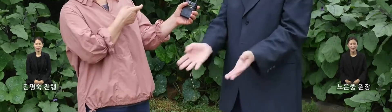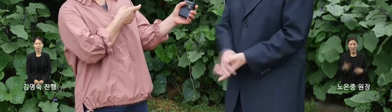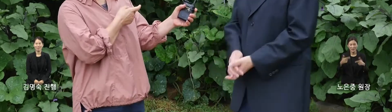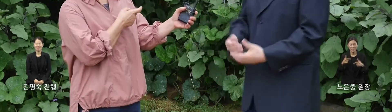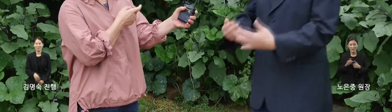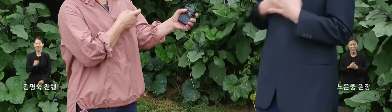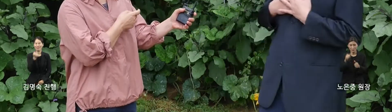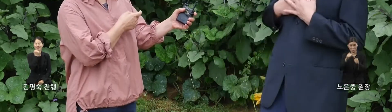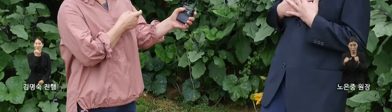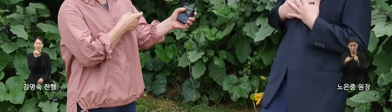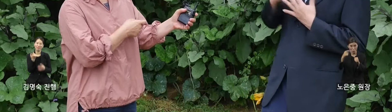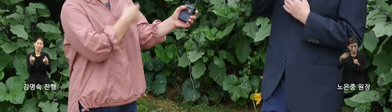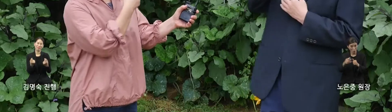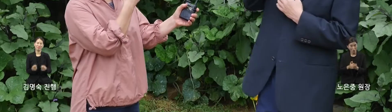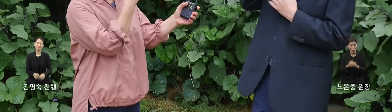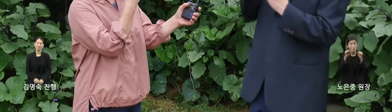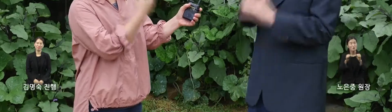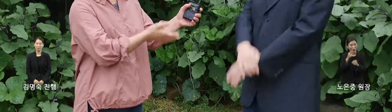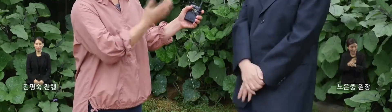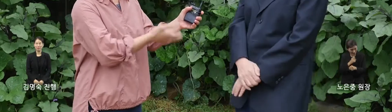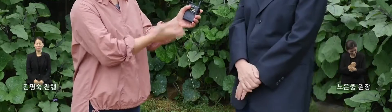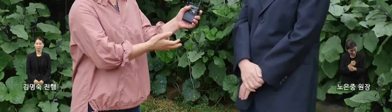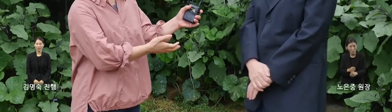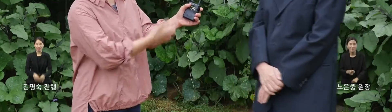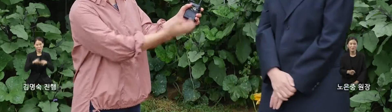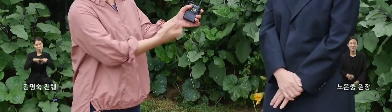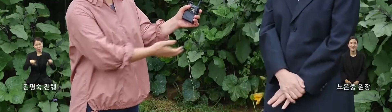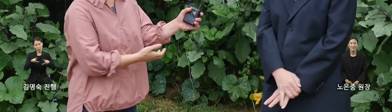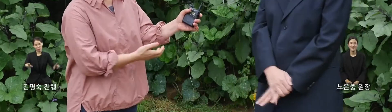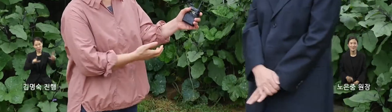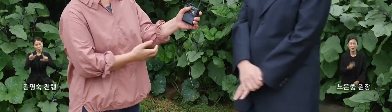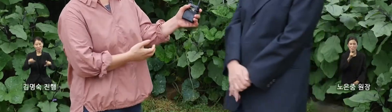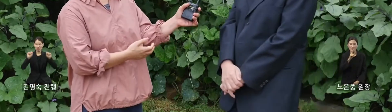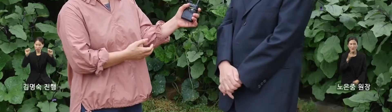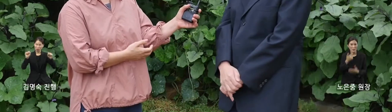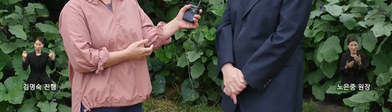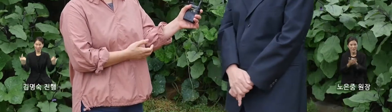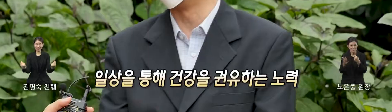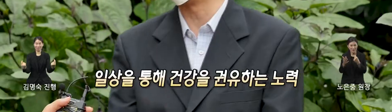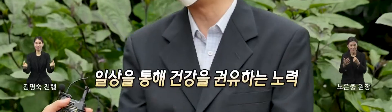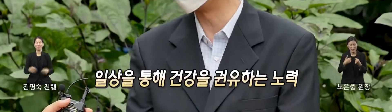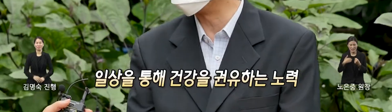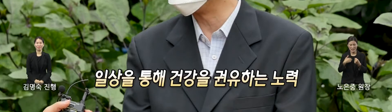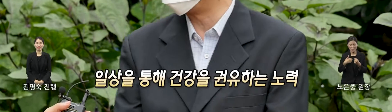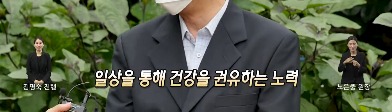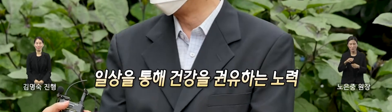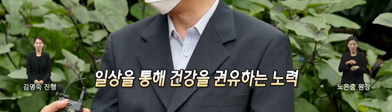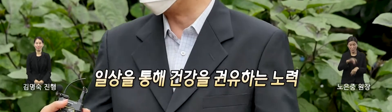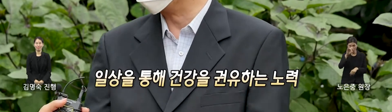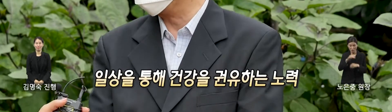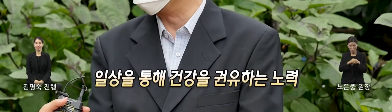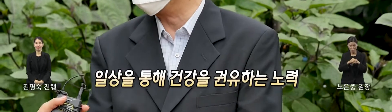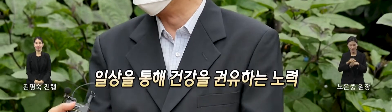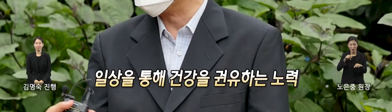운동하십시오 해야 되니까 너는 그냥, 그렇게 말할 말이 없잖아요. 그냥 일상이 예, 예. 운동이신 그럼요. 거네요. 저는 이제 주로 일상을 통해서